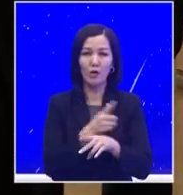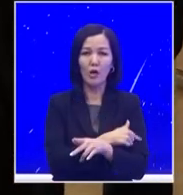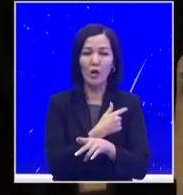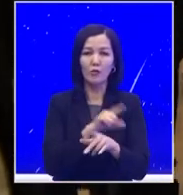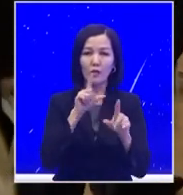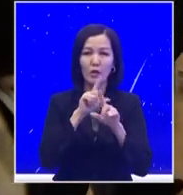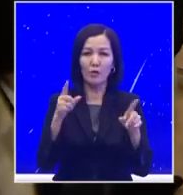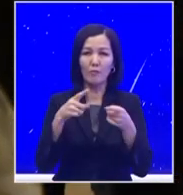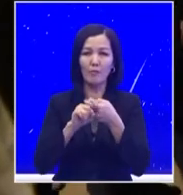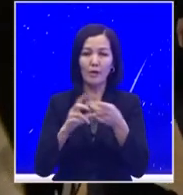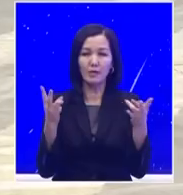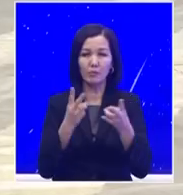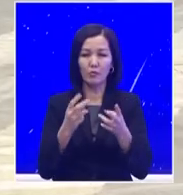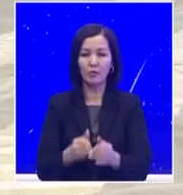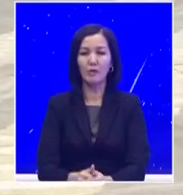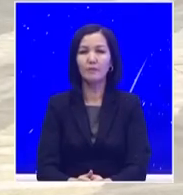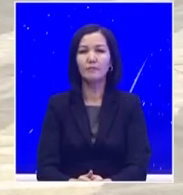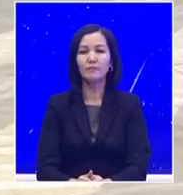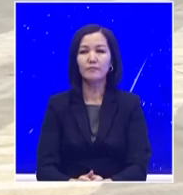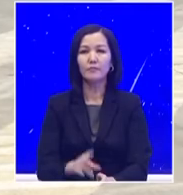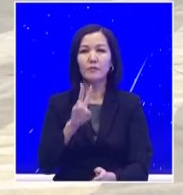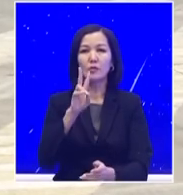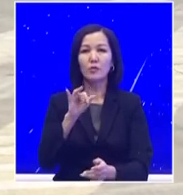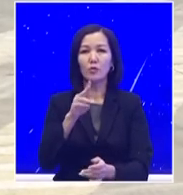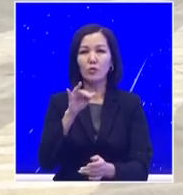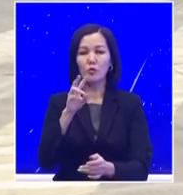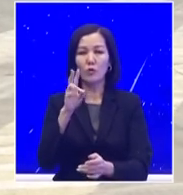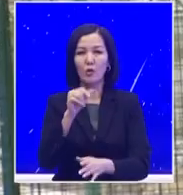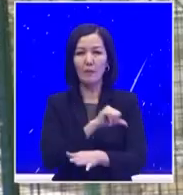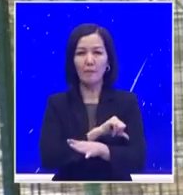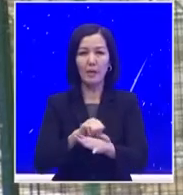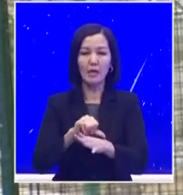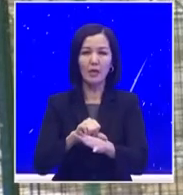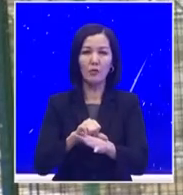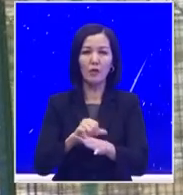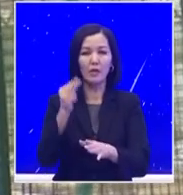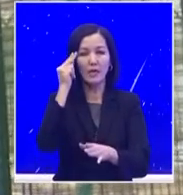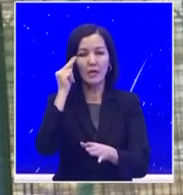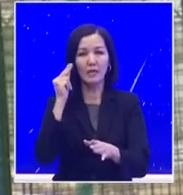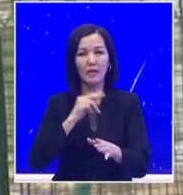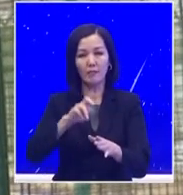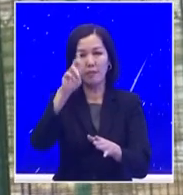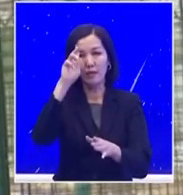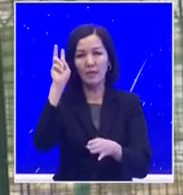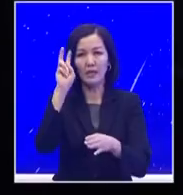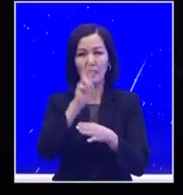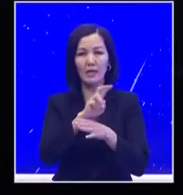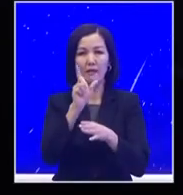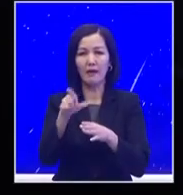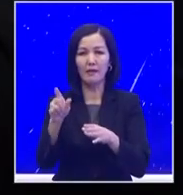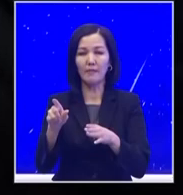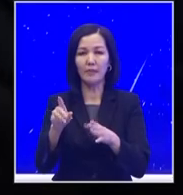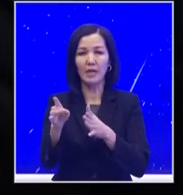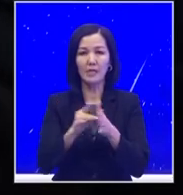де байланыс ұстаңыздар. Нұр жолы өткізу бекетінде де күшейтілген режим. Мұнда Қытай Халық Республикасынан келген азаматтарды